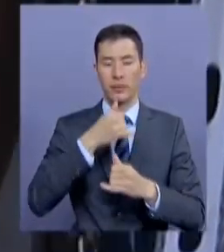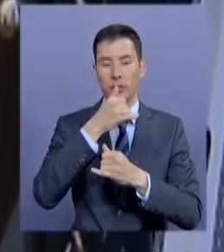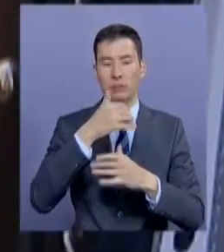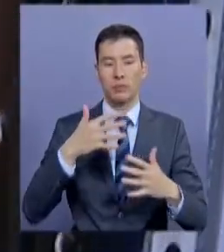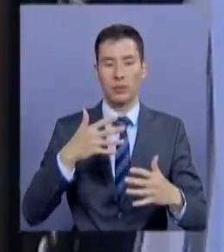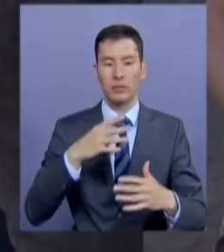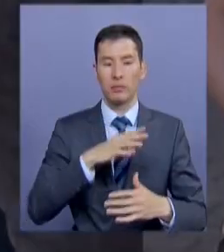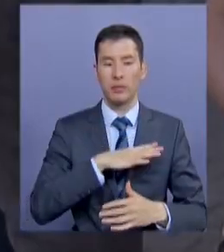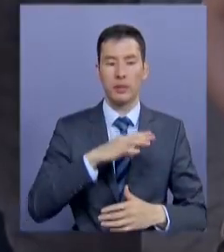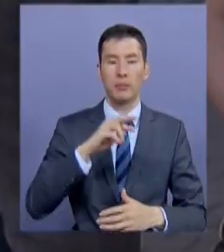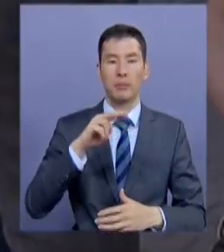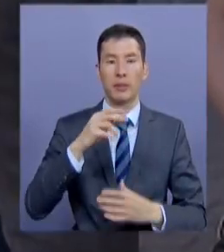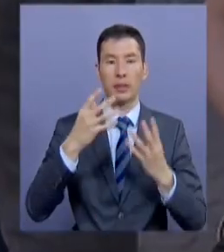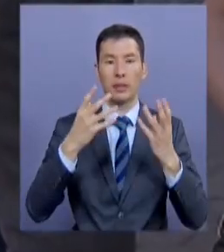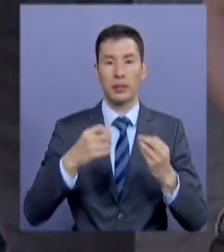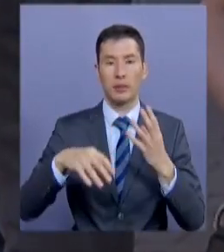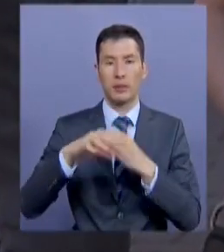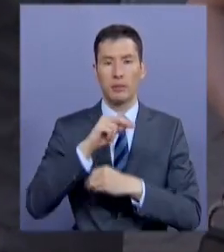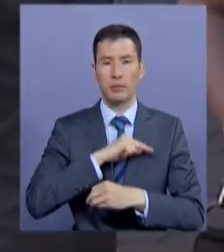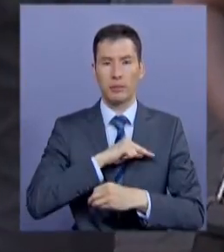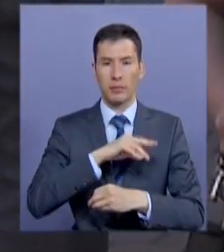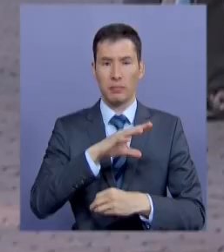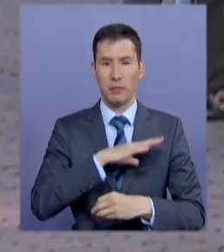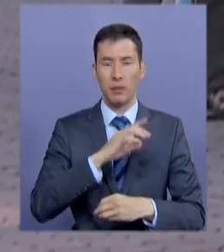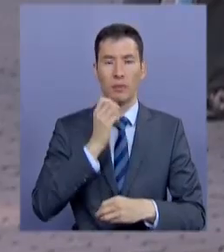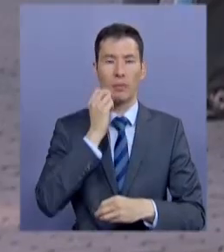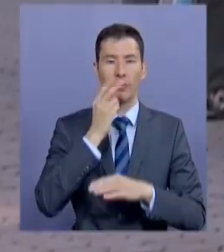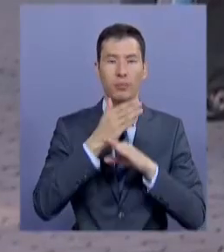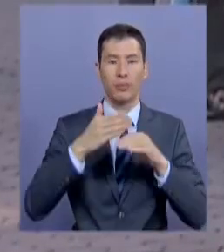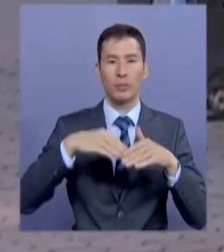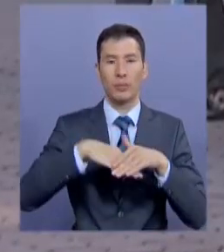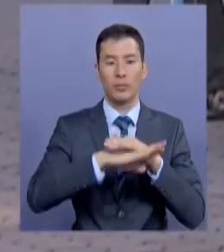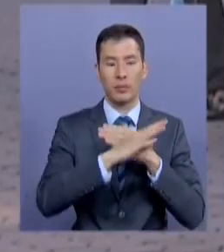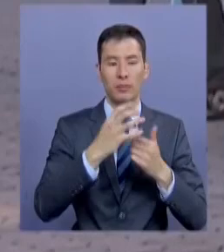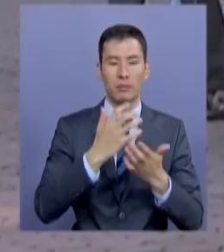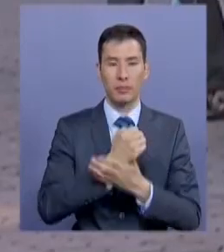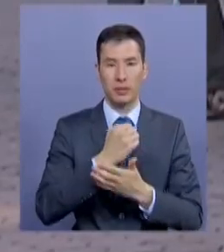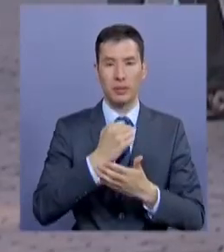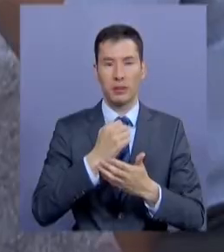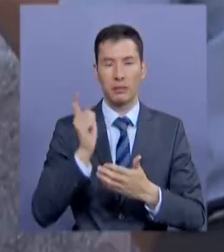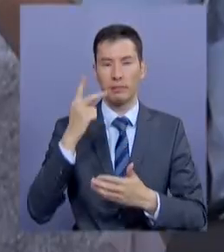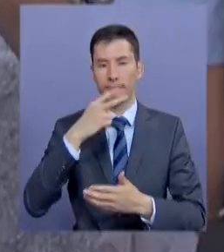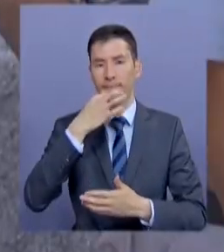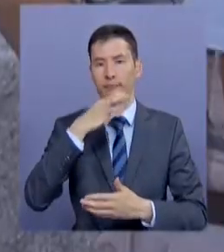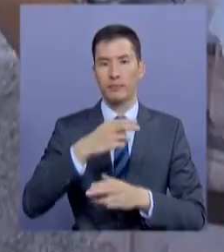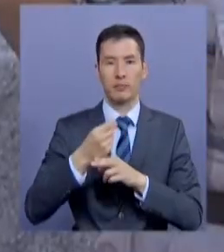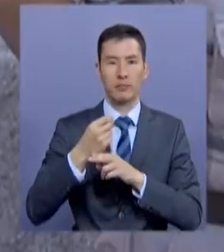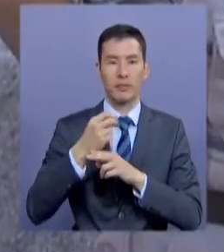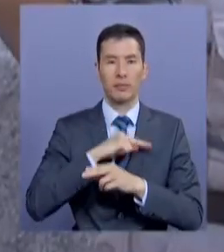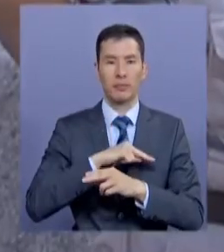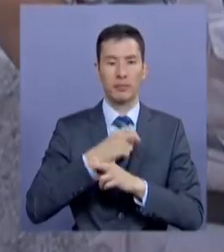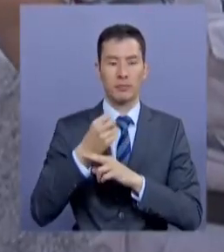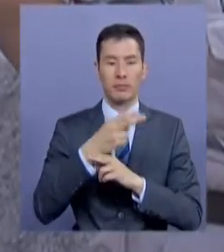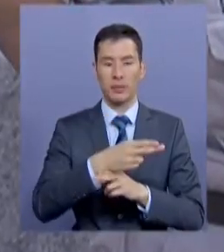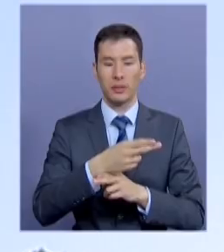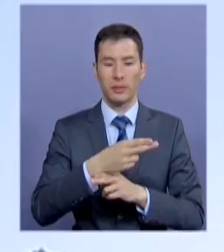жетекшілері жұмыста болған, тек түстен кейінгі үзіліске шыққан. Ереже бойынша оған құқылы екен. Өйткені кешкісін тағы да 3-4 сағат дайындық